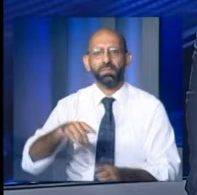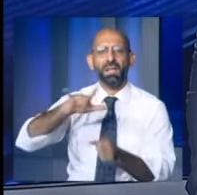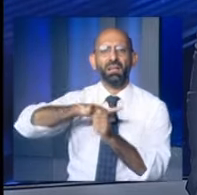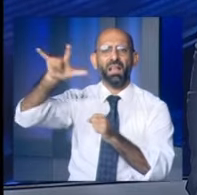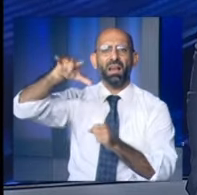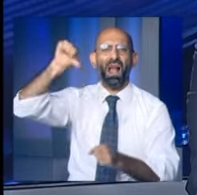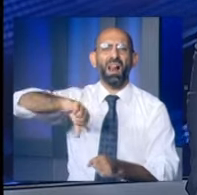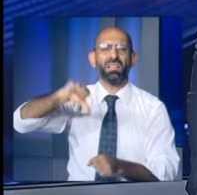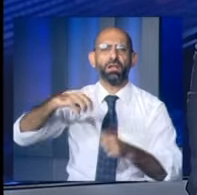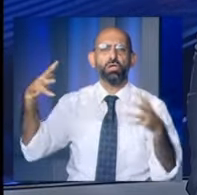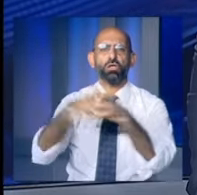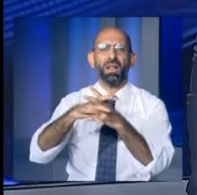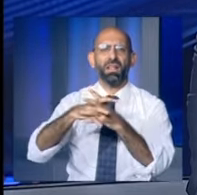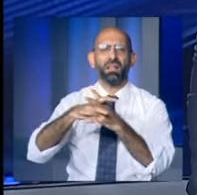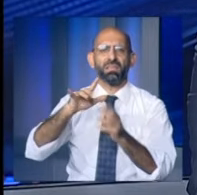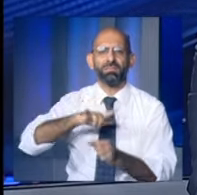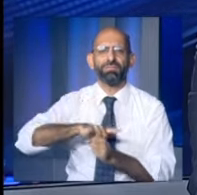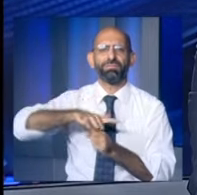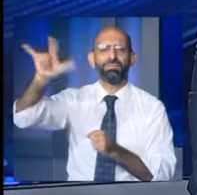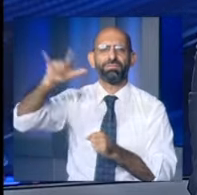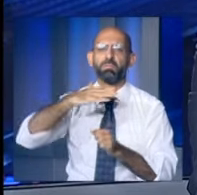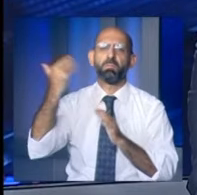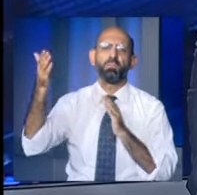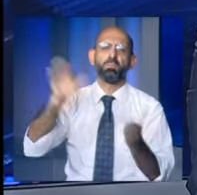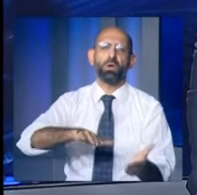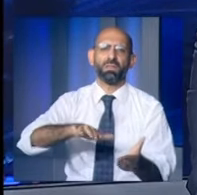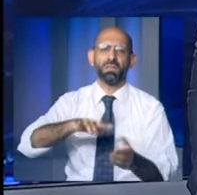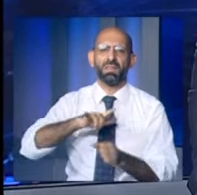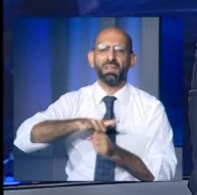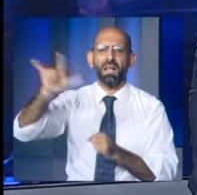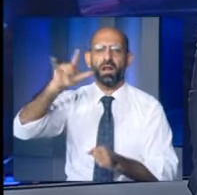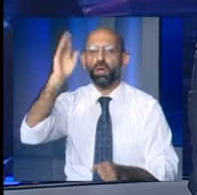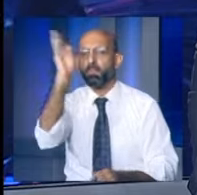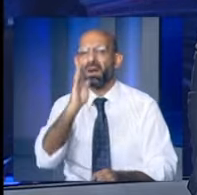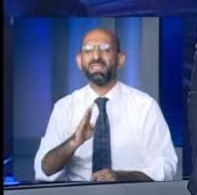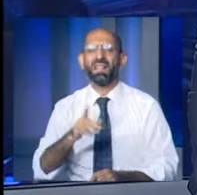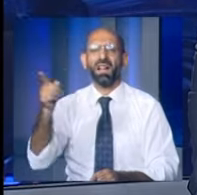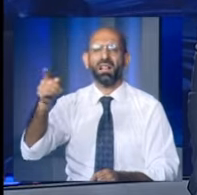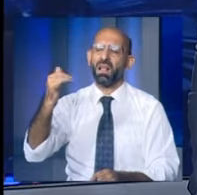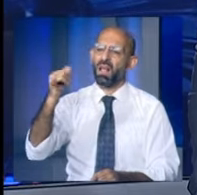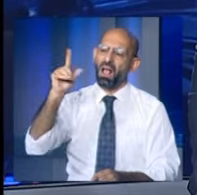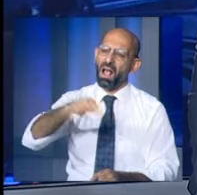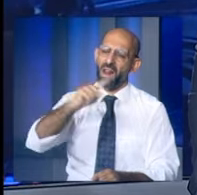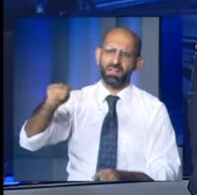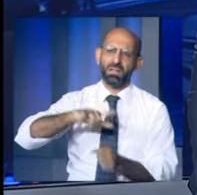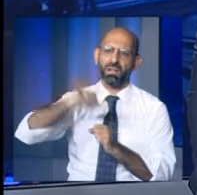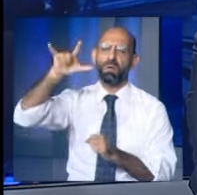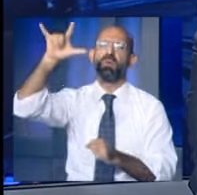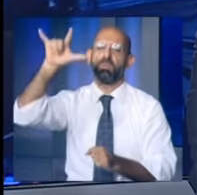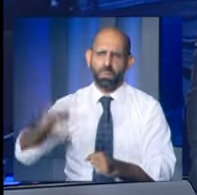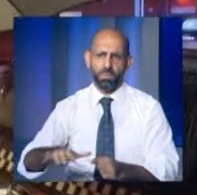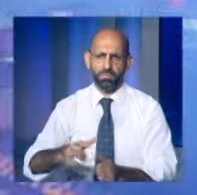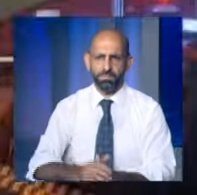الخطأ في معرفة شركة الطيران التي سيسافرون عبرها أنقذ حياتهم من الموت المحتم بسقوط الطائرة